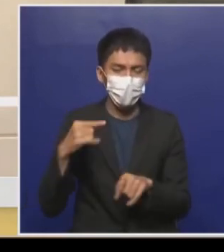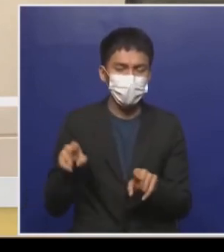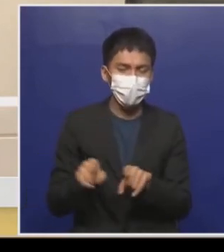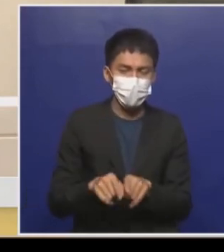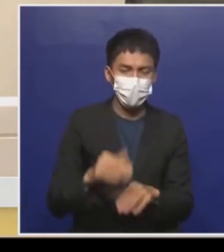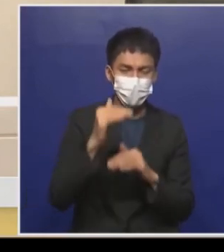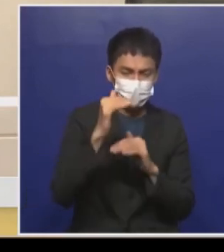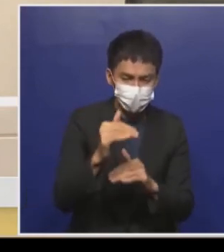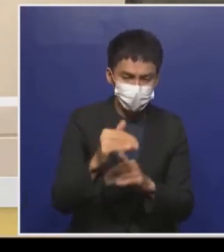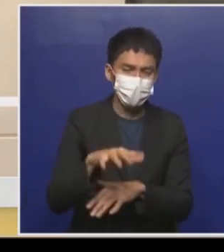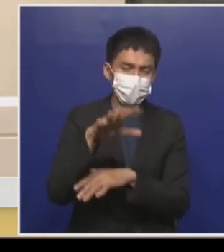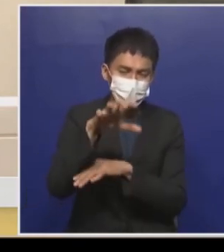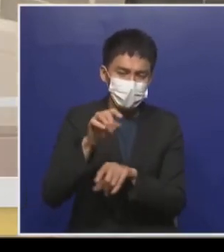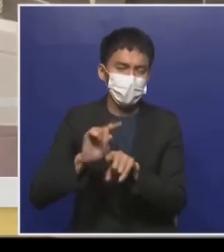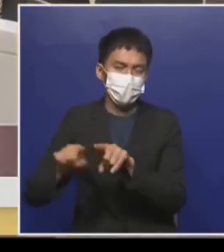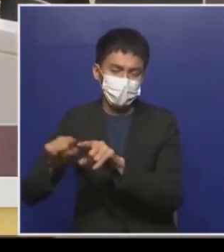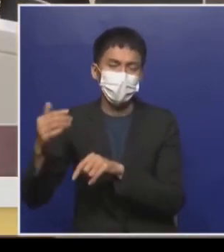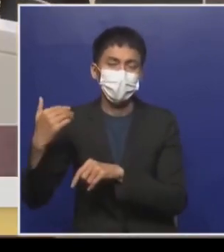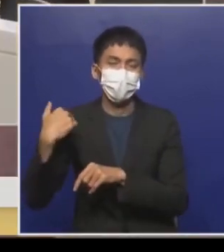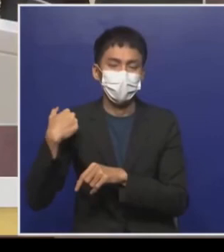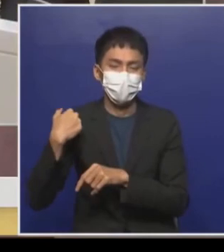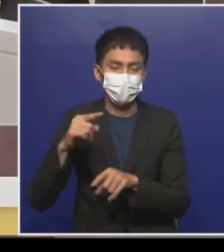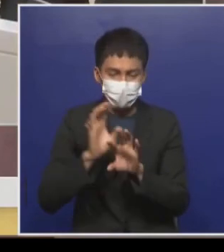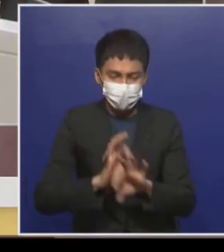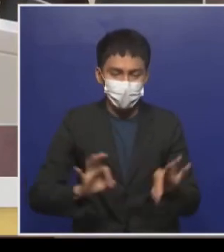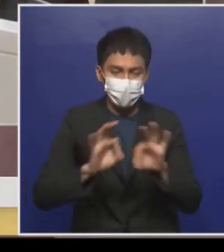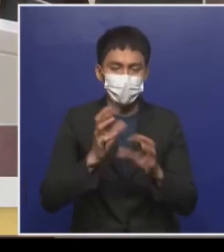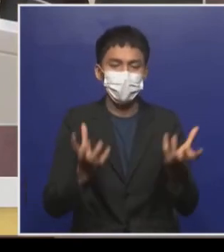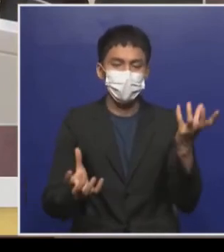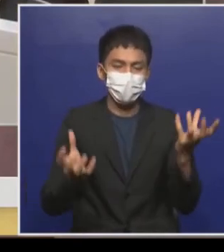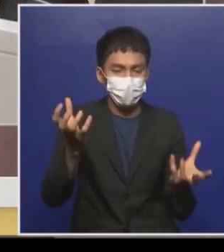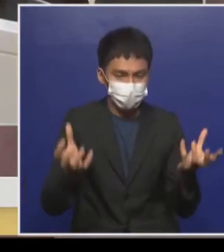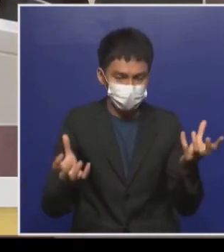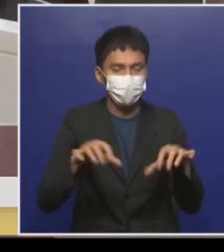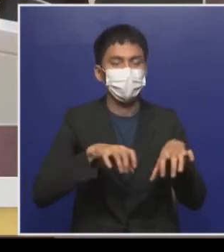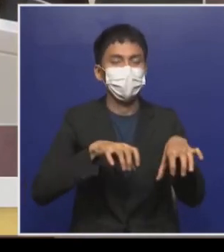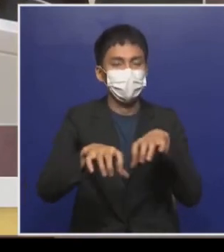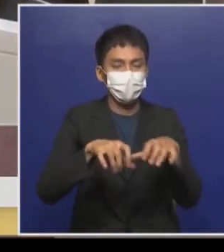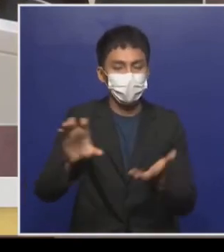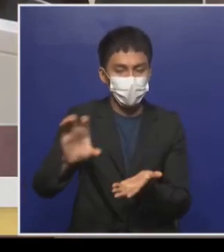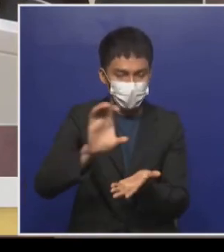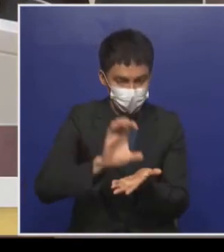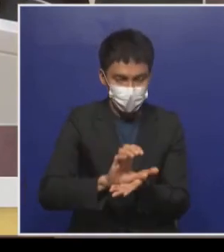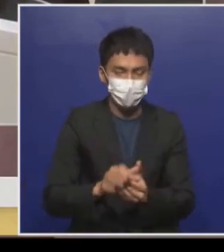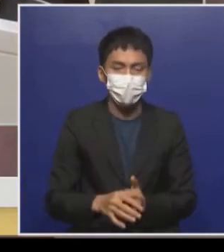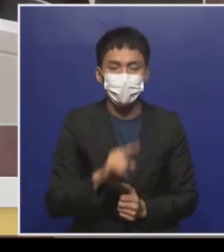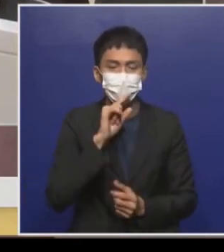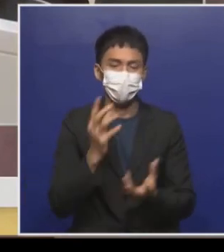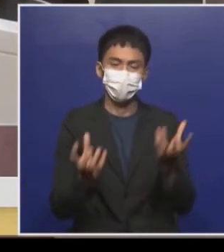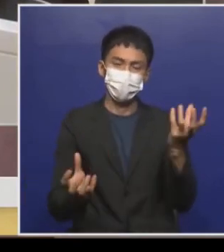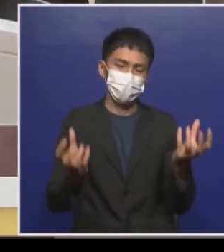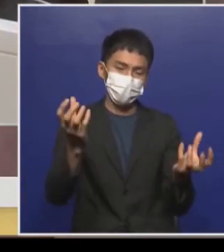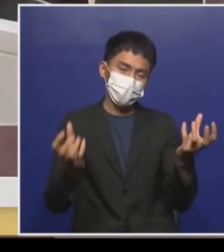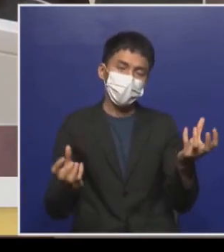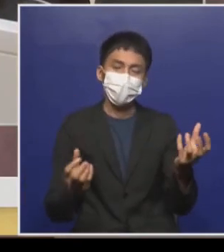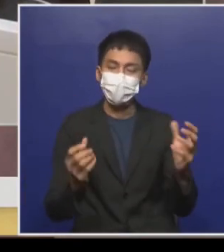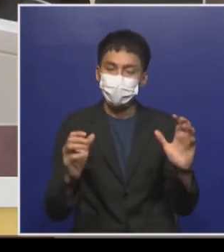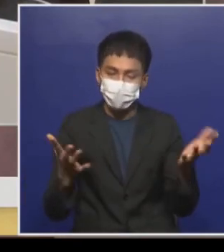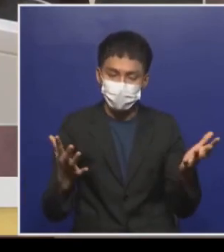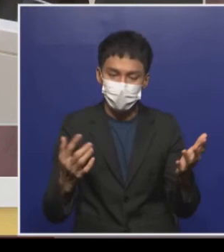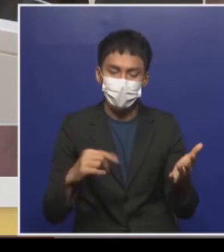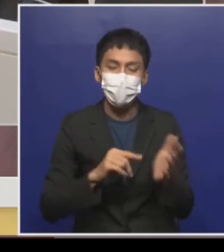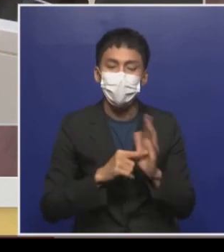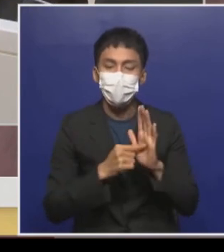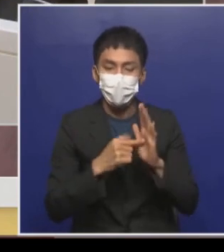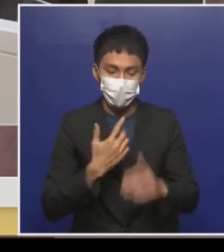และทกอย่างนั้นมีความสมดุนในการจัดทำกวประมาณถ้าประสัจจคามสมดนแล้วรางกายเรา